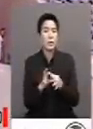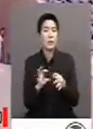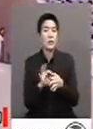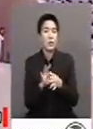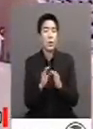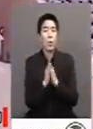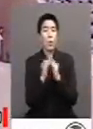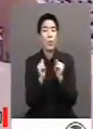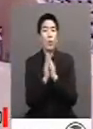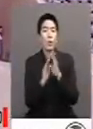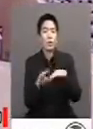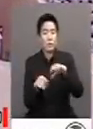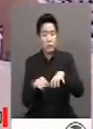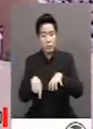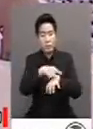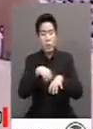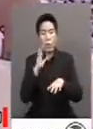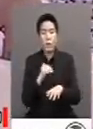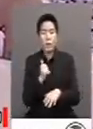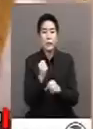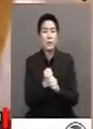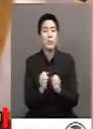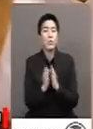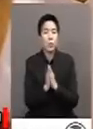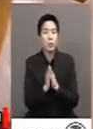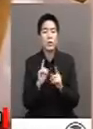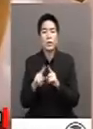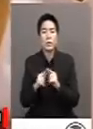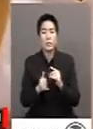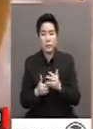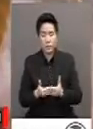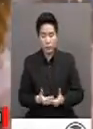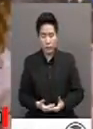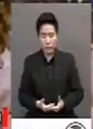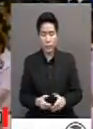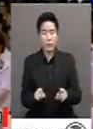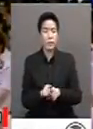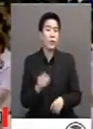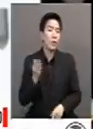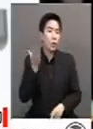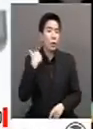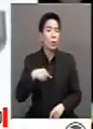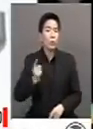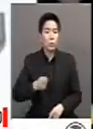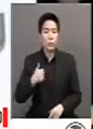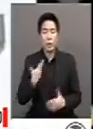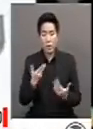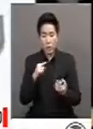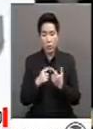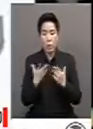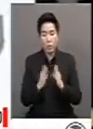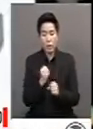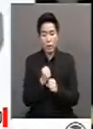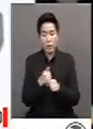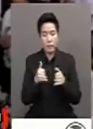ะวันนี้ก็ยังมีประชาชนไปทำบุญแล้วก็ไปปฏิบัติทำเหมือนเดิมแล้วก็มีเจ้าที่ของวัดนะครับคอยทำหน้